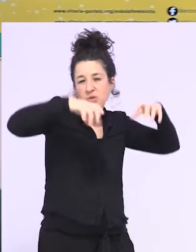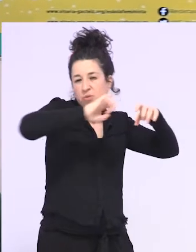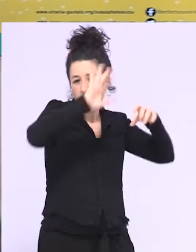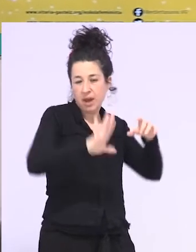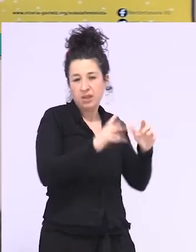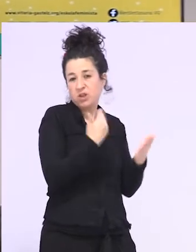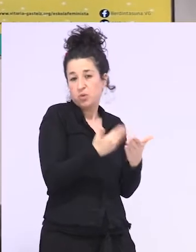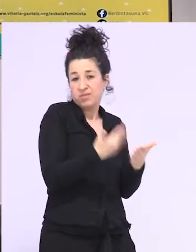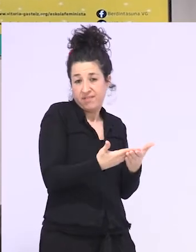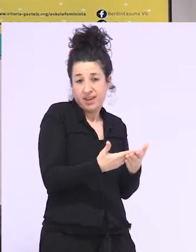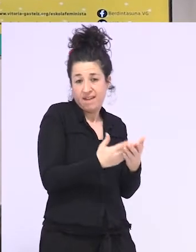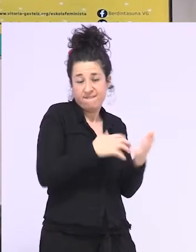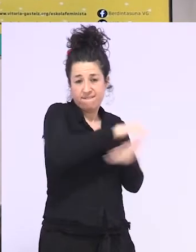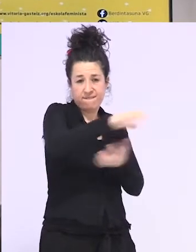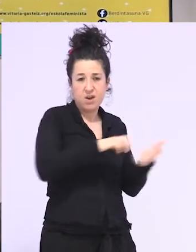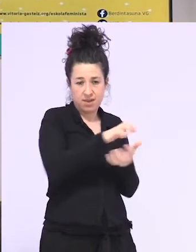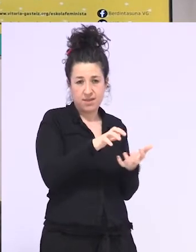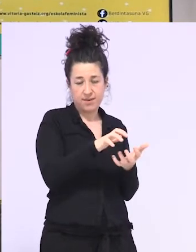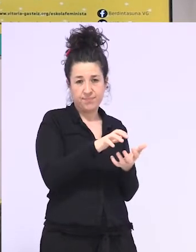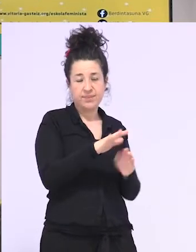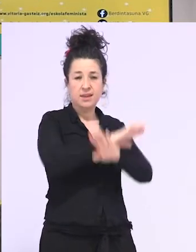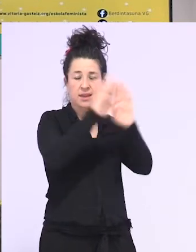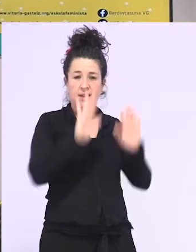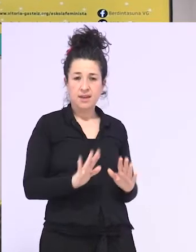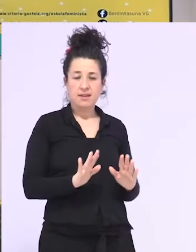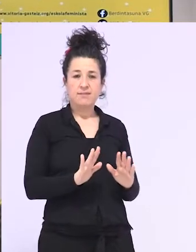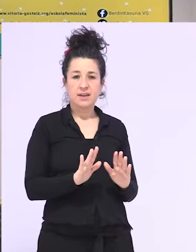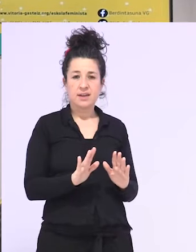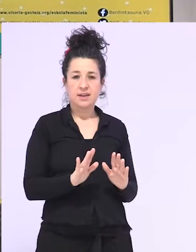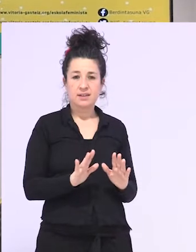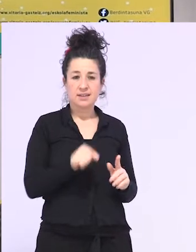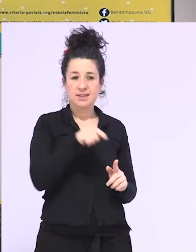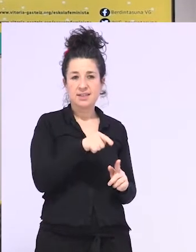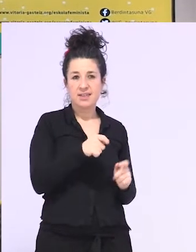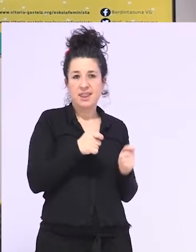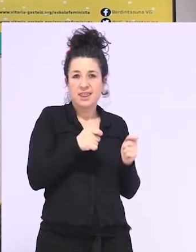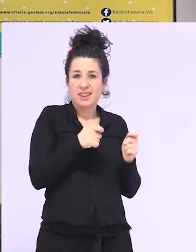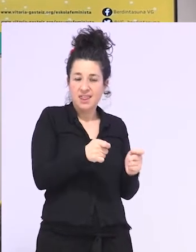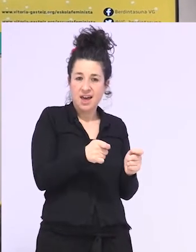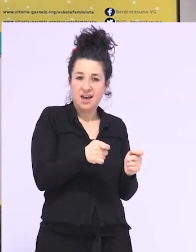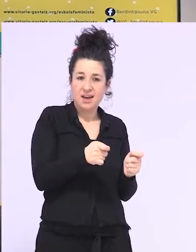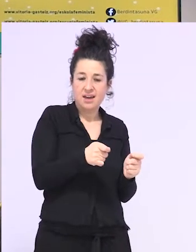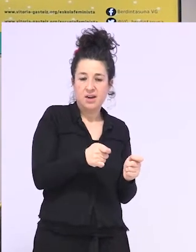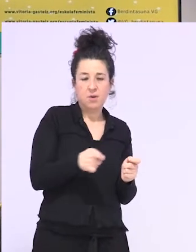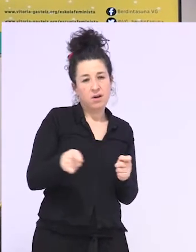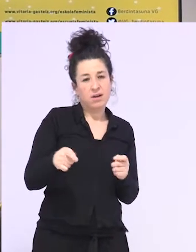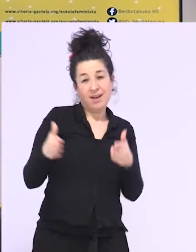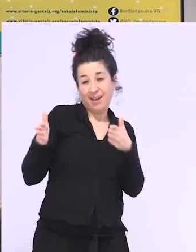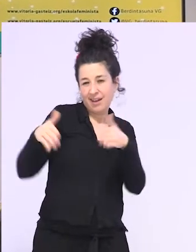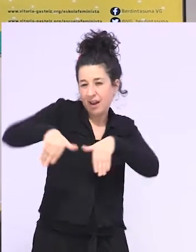osatzera edo elikatzera erasotzaileei buruz beti kontatu dizkiguten ipuin horiek, ez? Eskineko